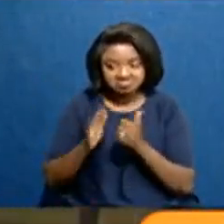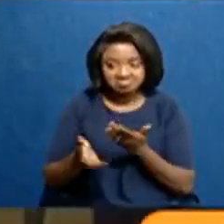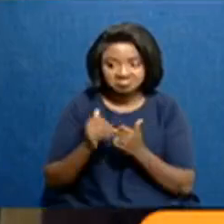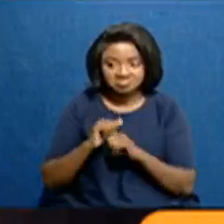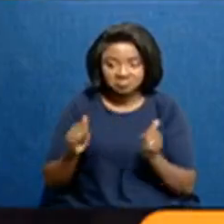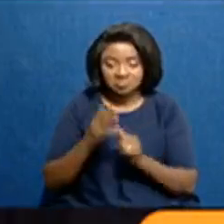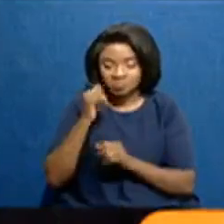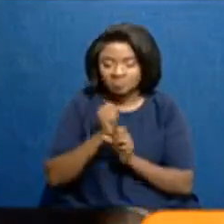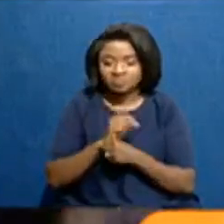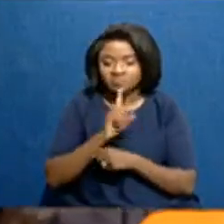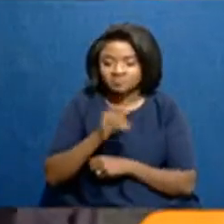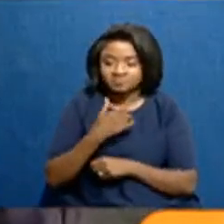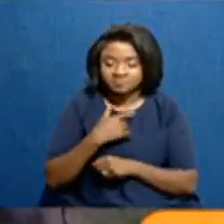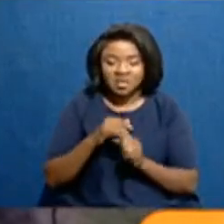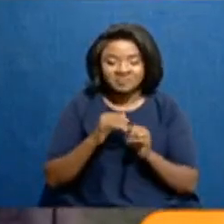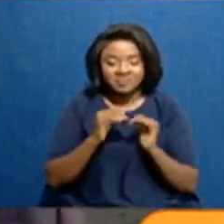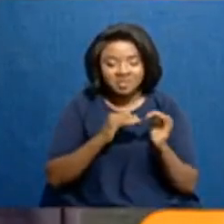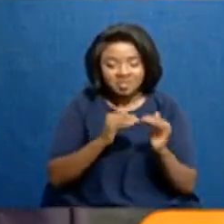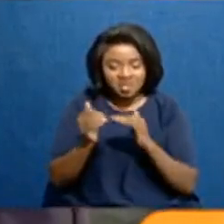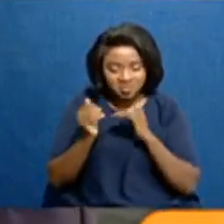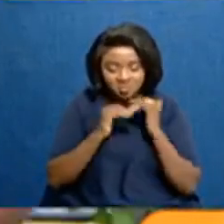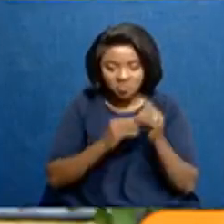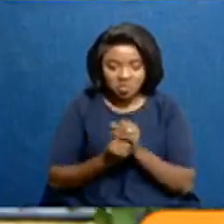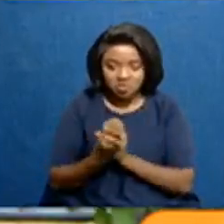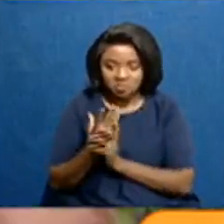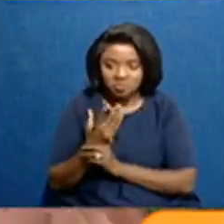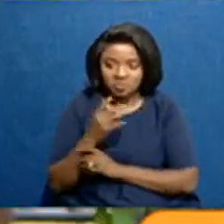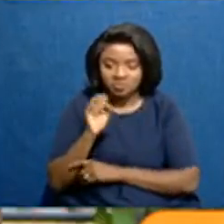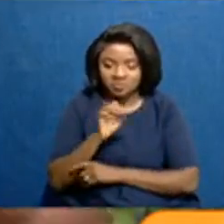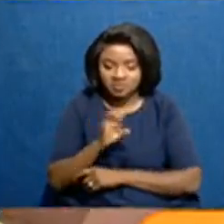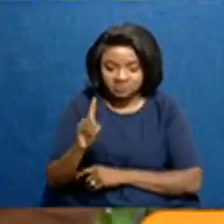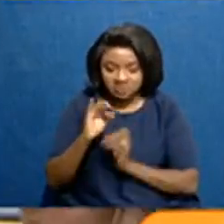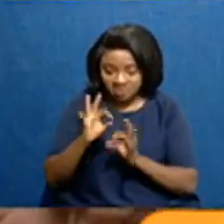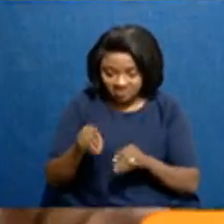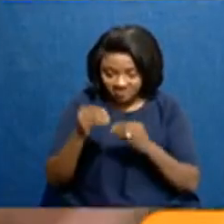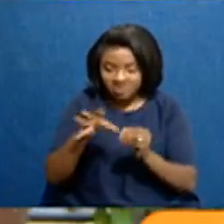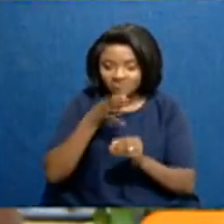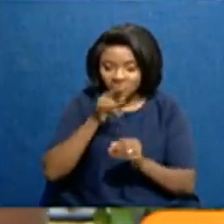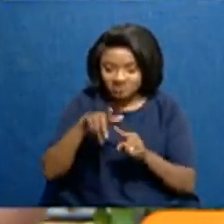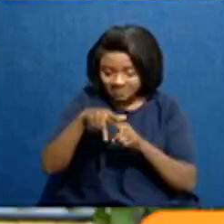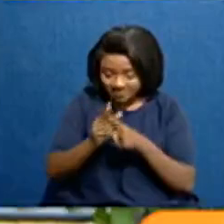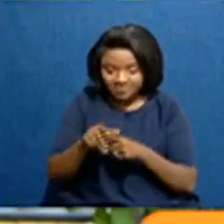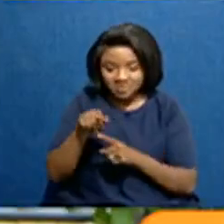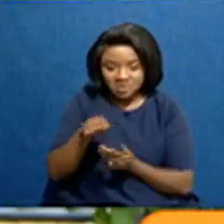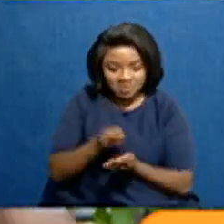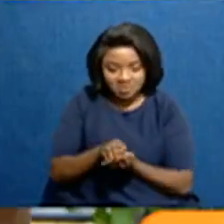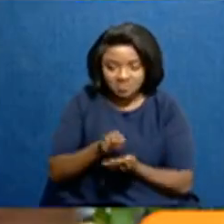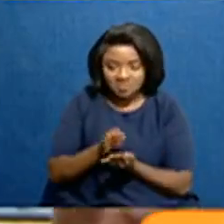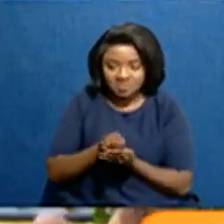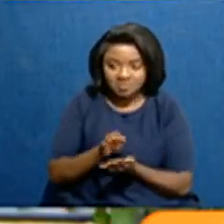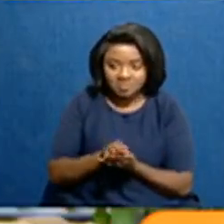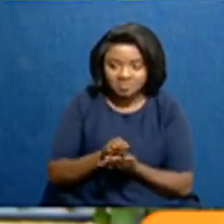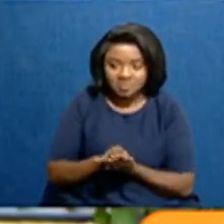ikiwemo kuhakikisha usawa wa mbegu zinazokuzwa. Tukiipea kiwango fulani ya maji, itaweka hiyo kiwango. Sio